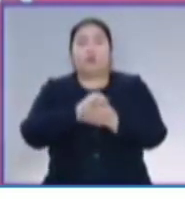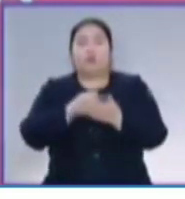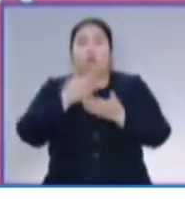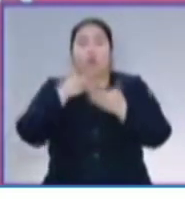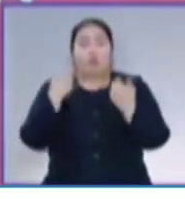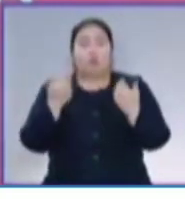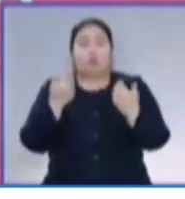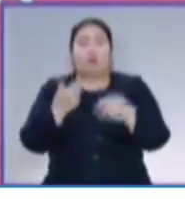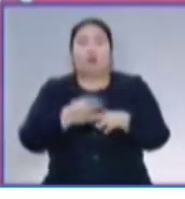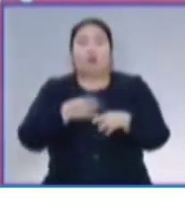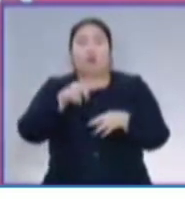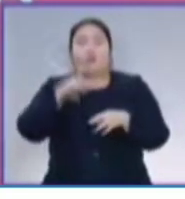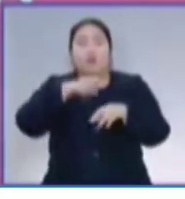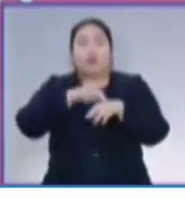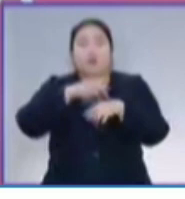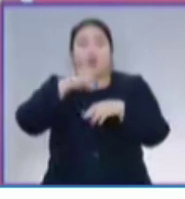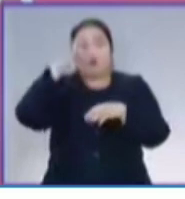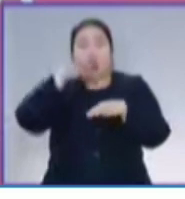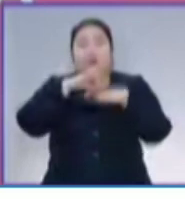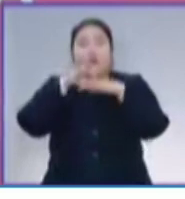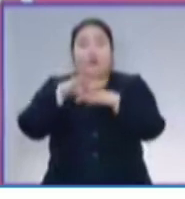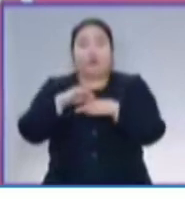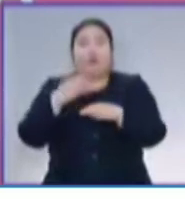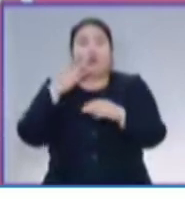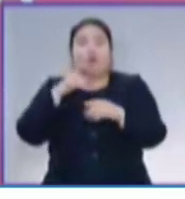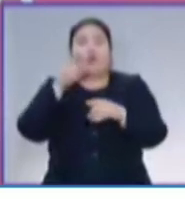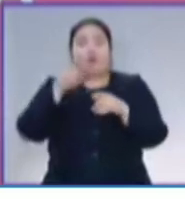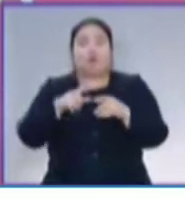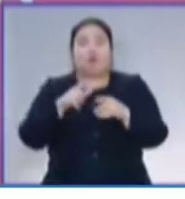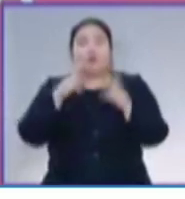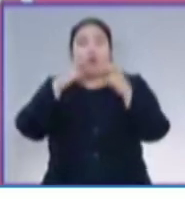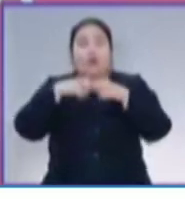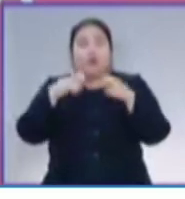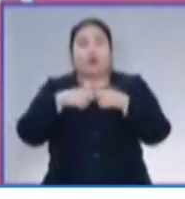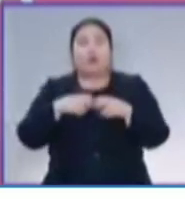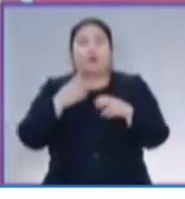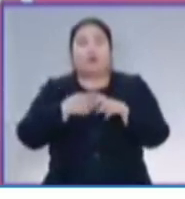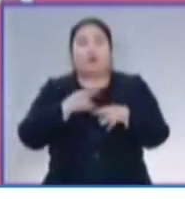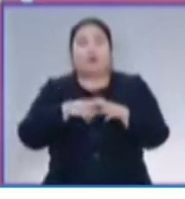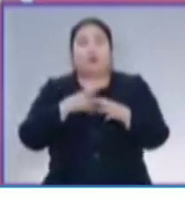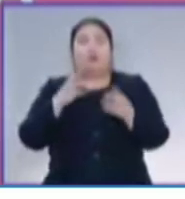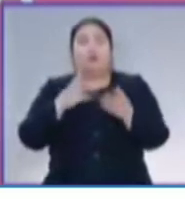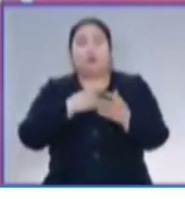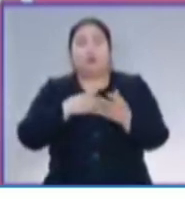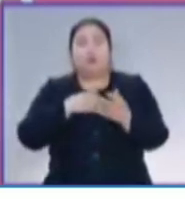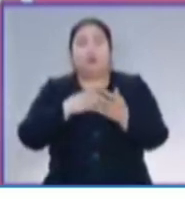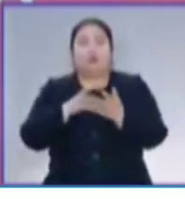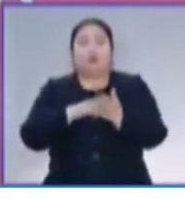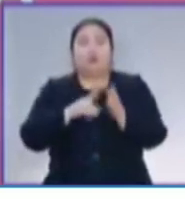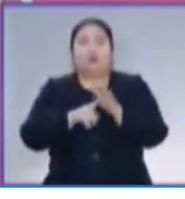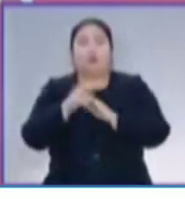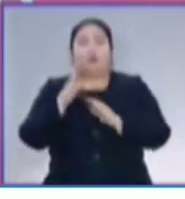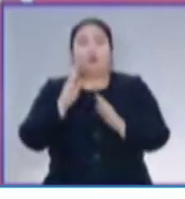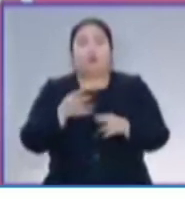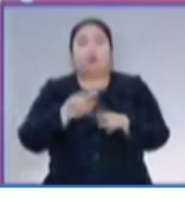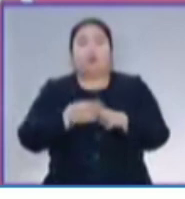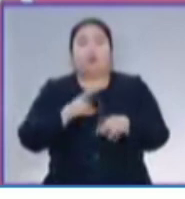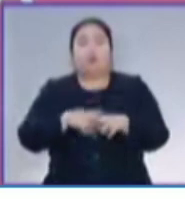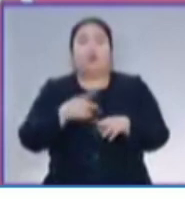bo'lmasa, sizni ichki ishlar organlariga olib borib, shaxsingizni aniqlashtirishga zarurat tug'ilishi mumkin. Shuning